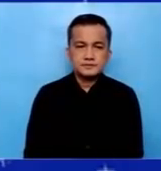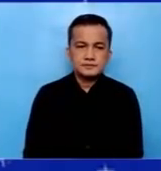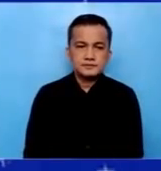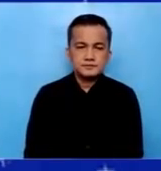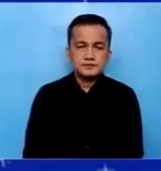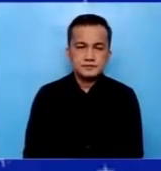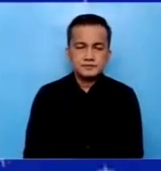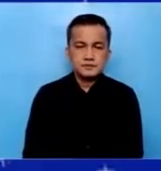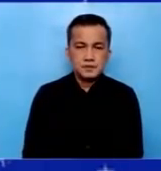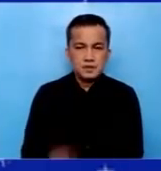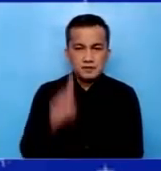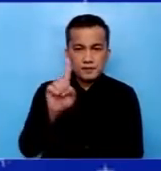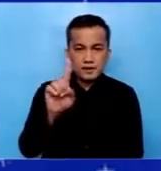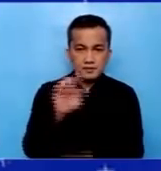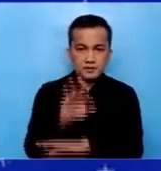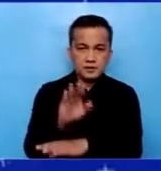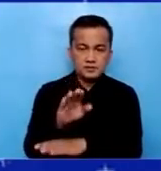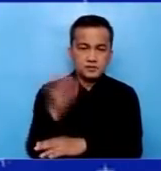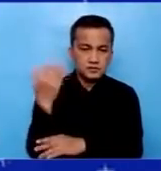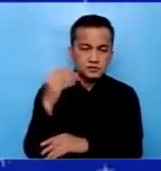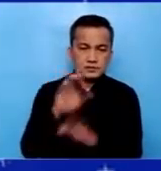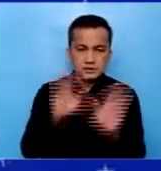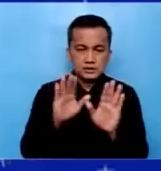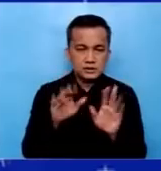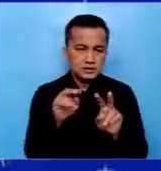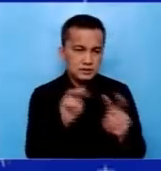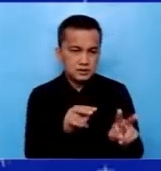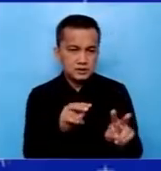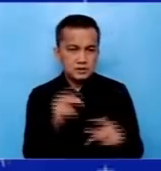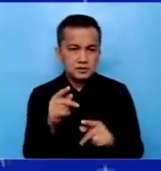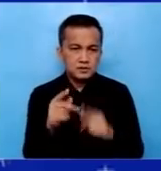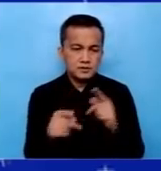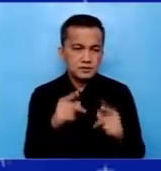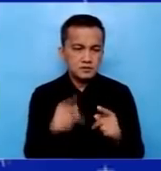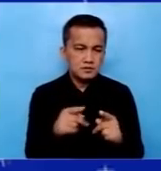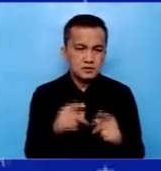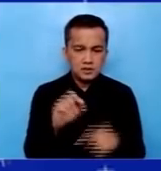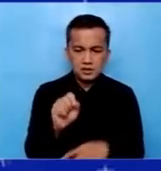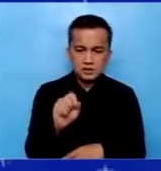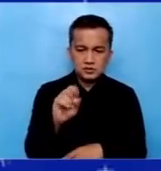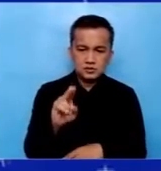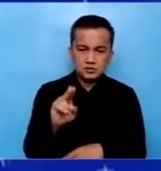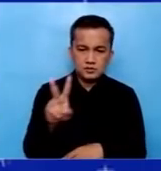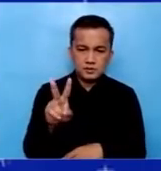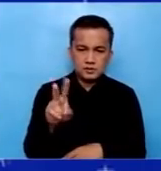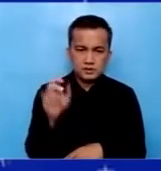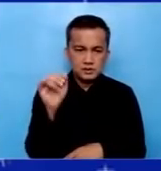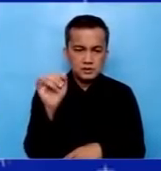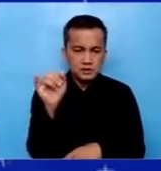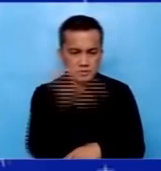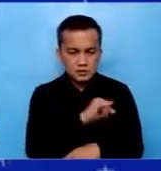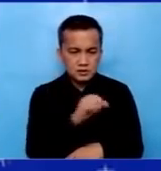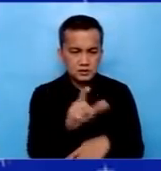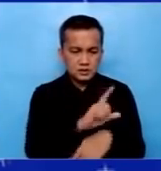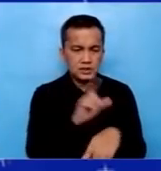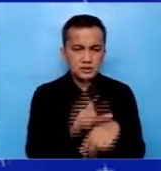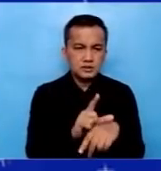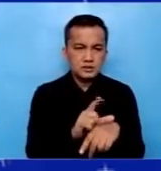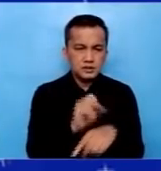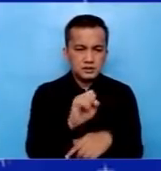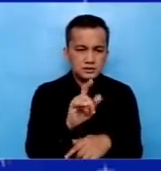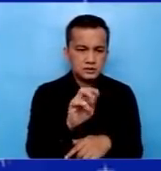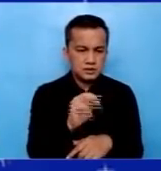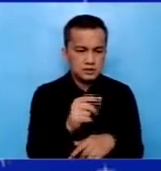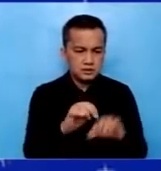Alauna ng hapon itong Linggo nang makita ng mga residente ang SUV na ito sa isang bakanteng lote sa Silang, Cavite. Nagulantang sila